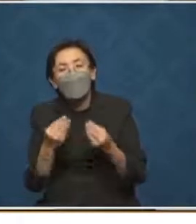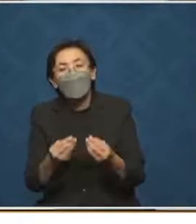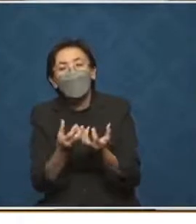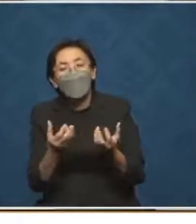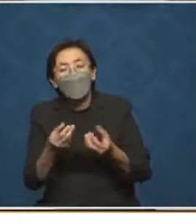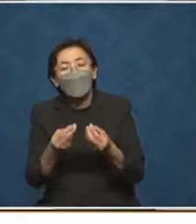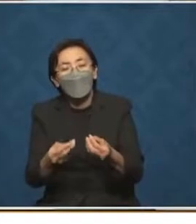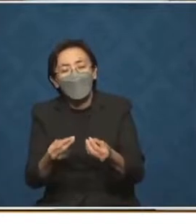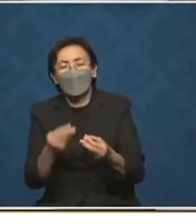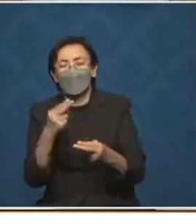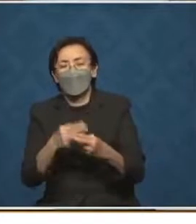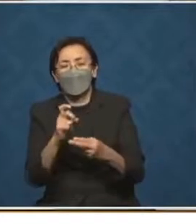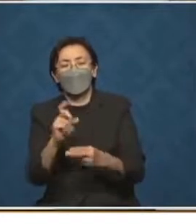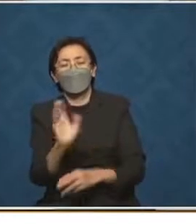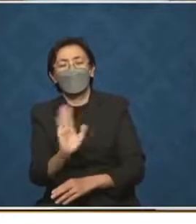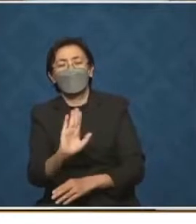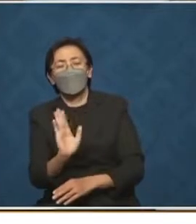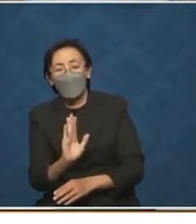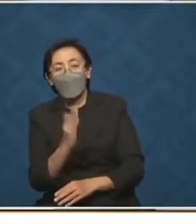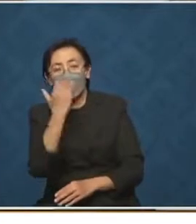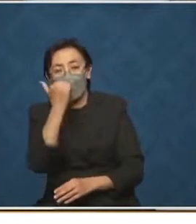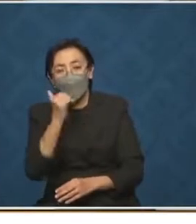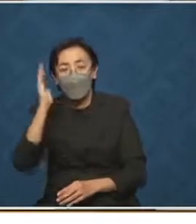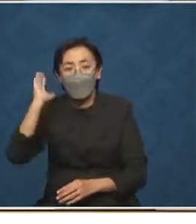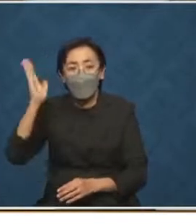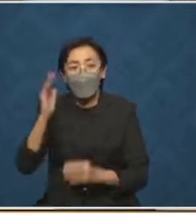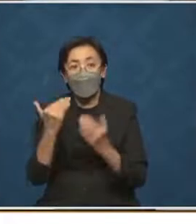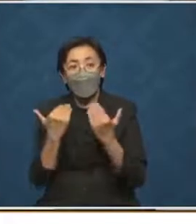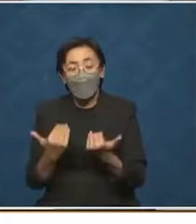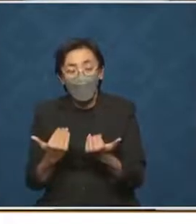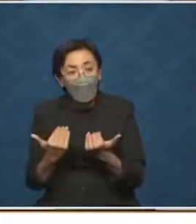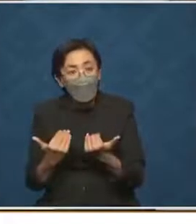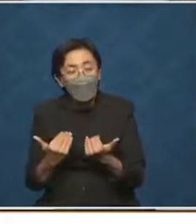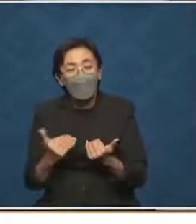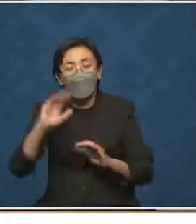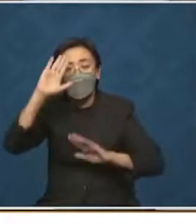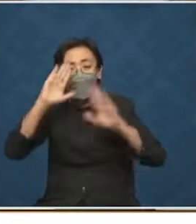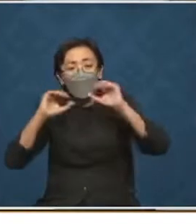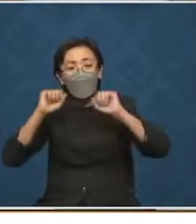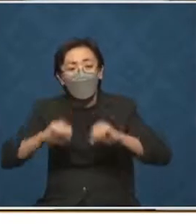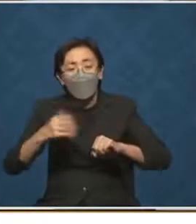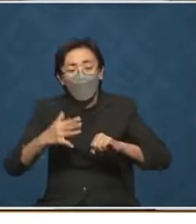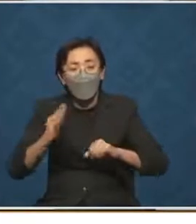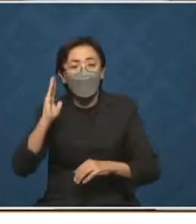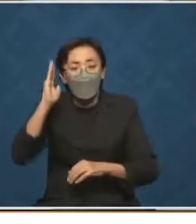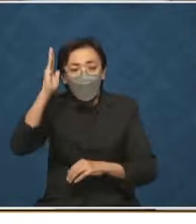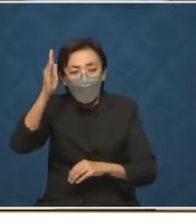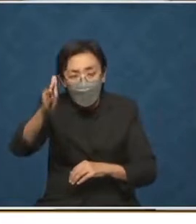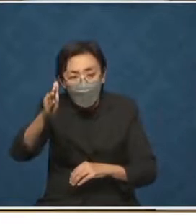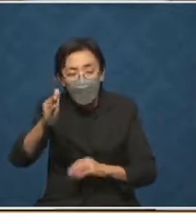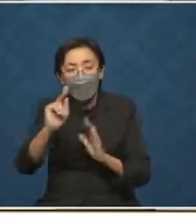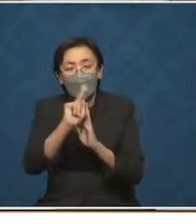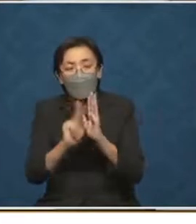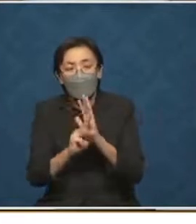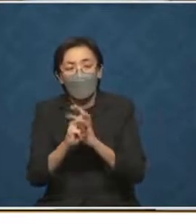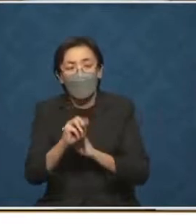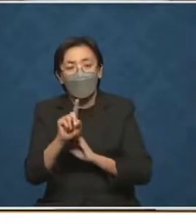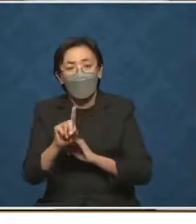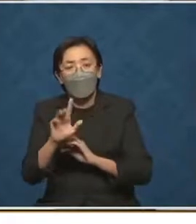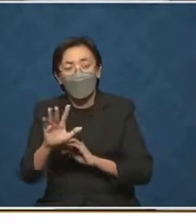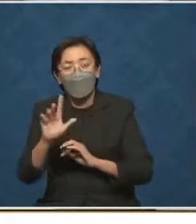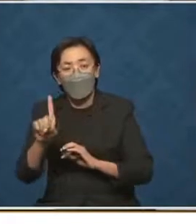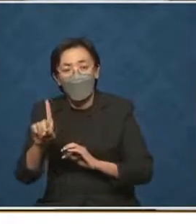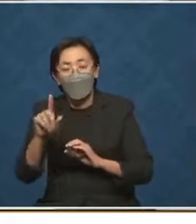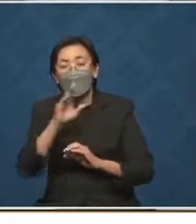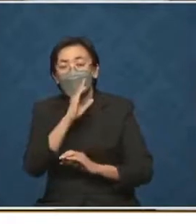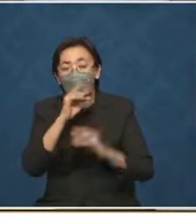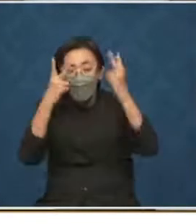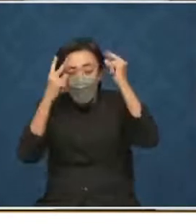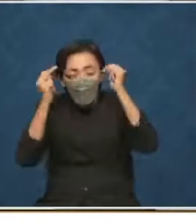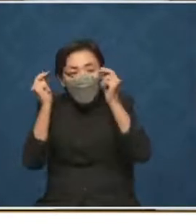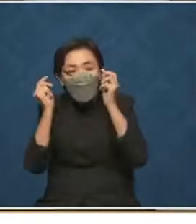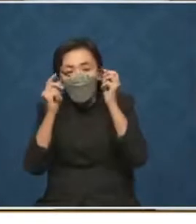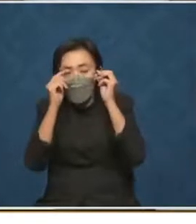บ